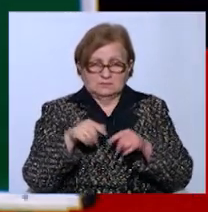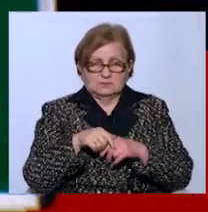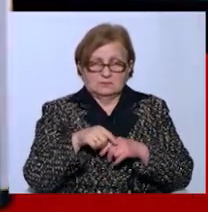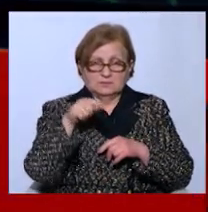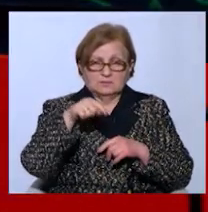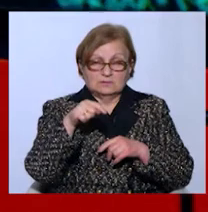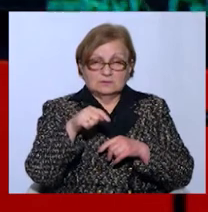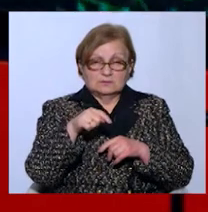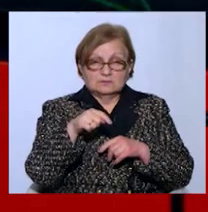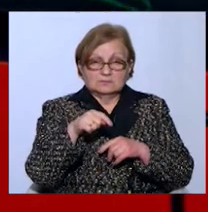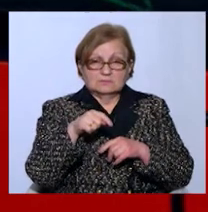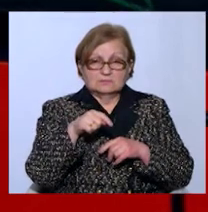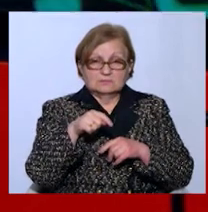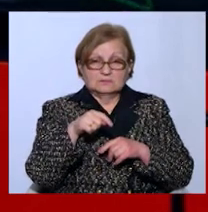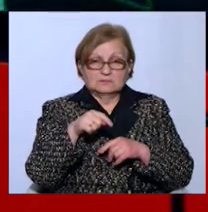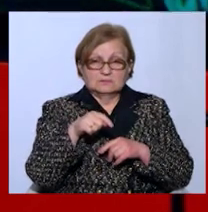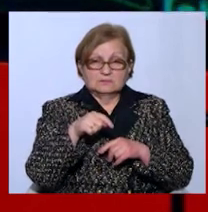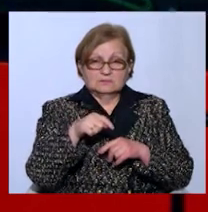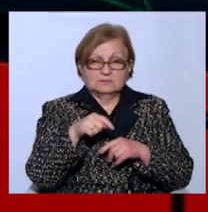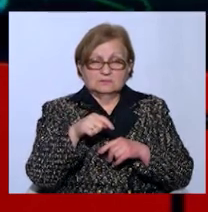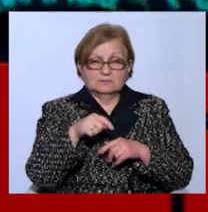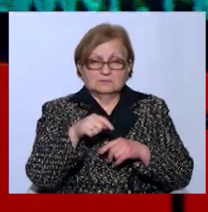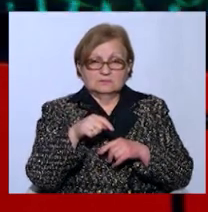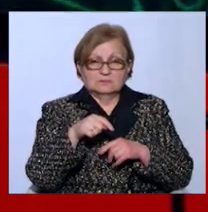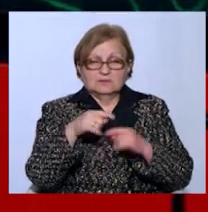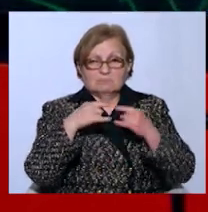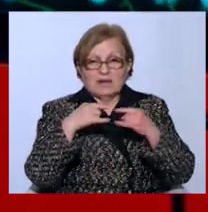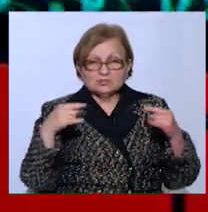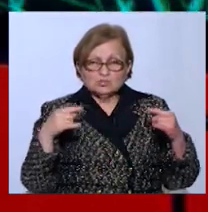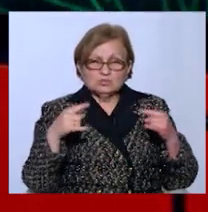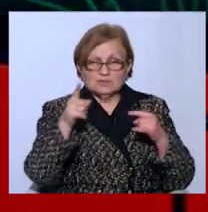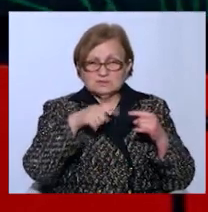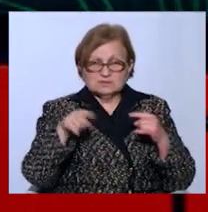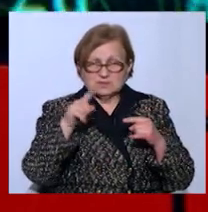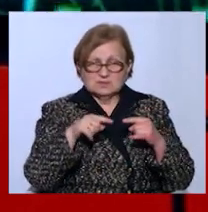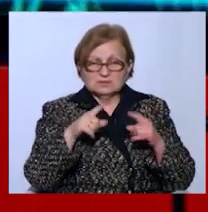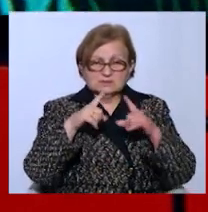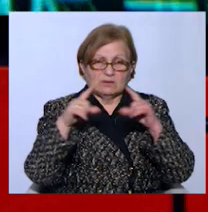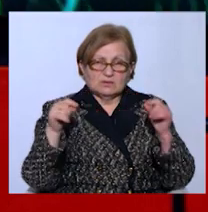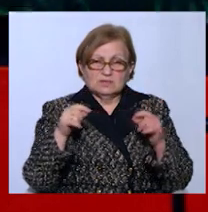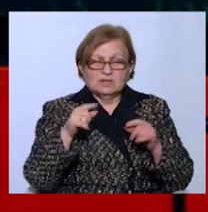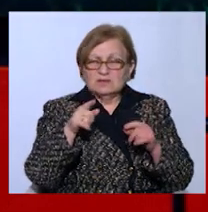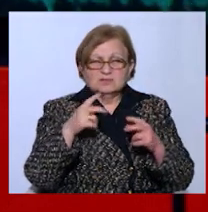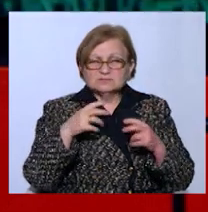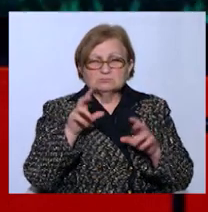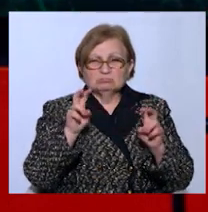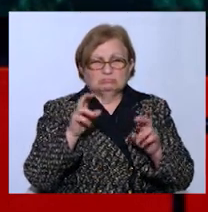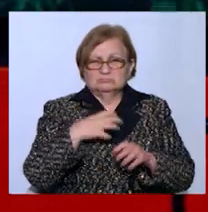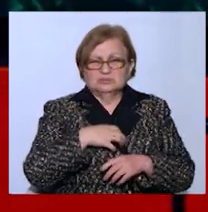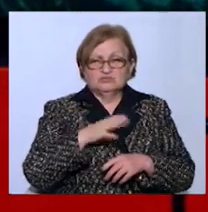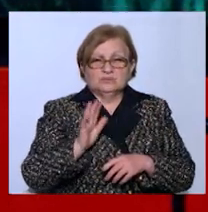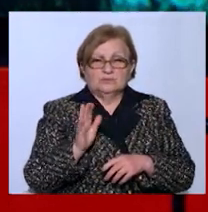ამ თელს მე წრეს გავაკეთებ. მარტ კუთხეს გავაკეთებ თუ სულაც შეიძლება სამკუთხედი გავა, ამას ხო მნიშვნელობა არ აქვს.